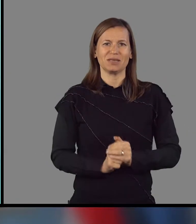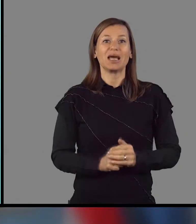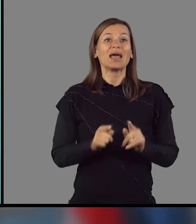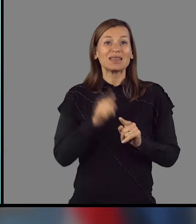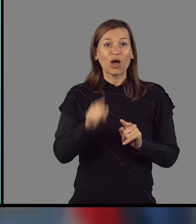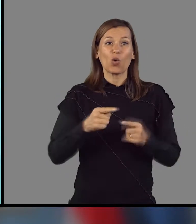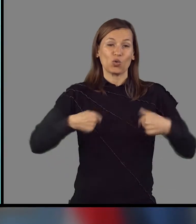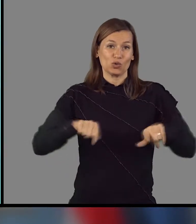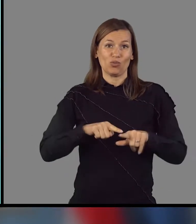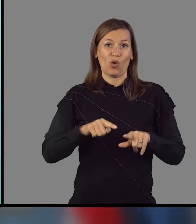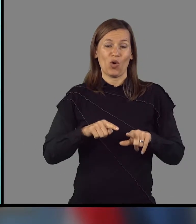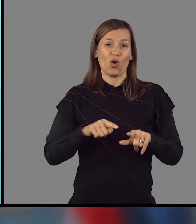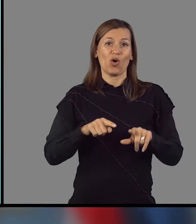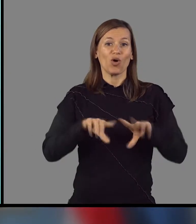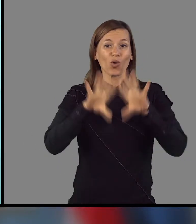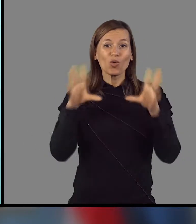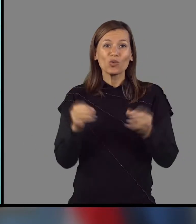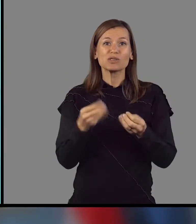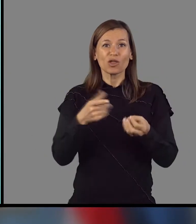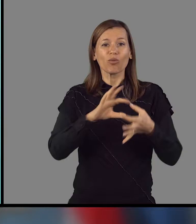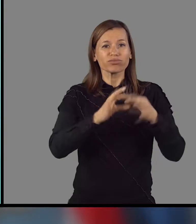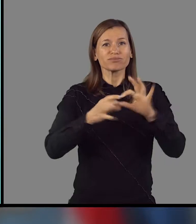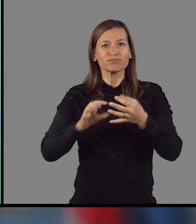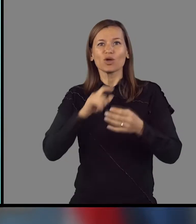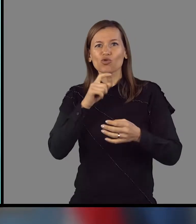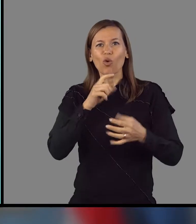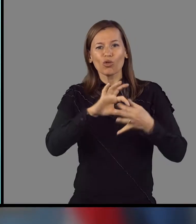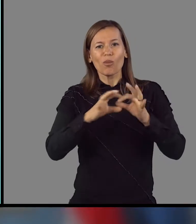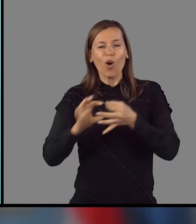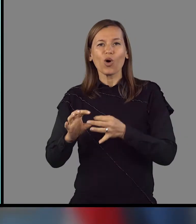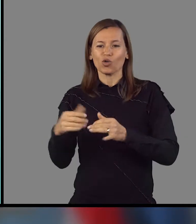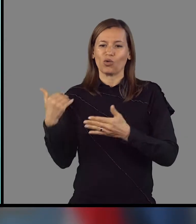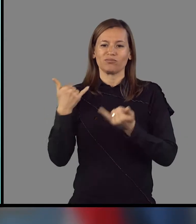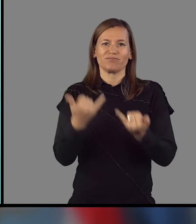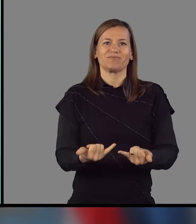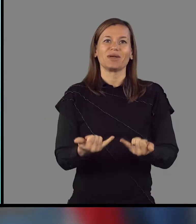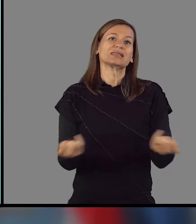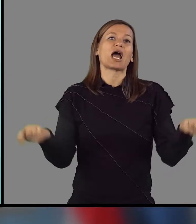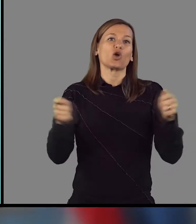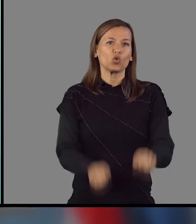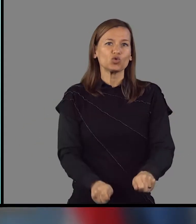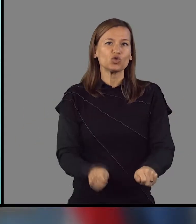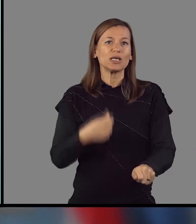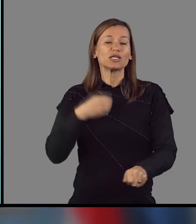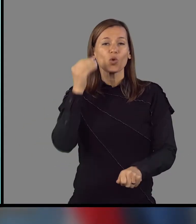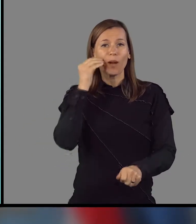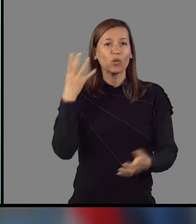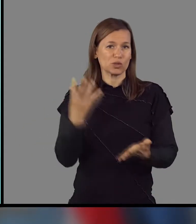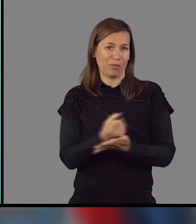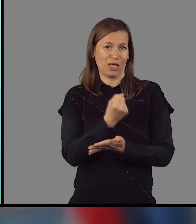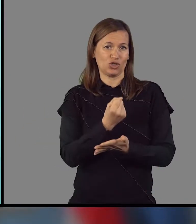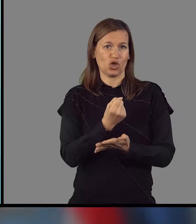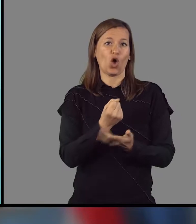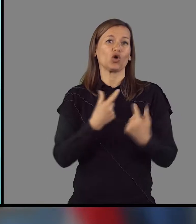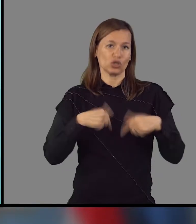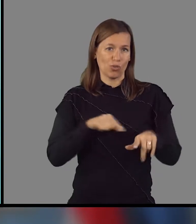z državljani na ladji Diamond Princess zaključili in upam, da uspešno skomunicirali vse